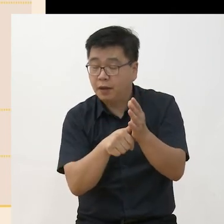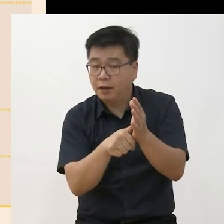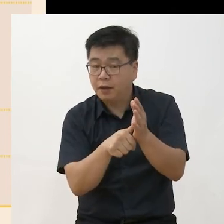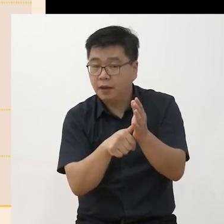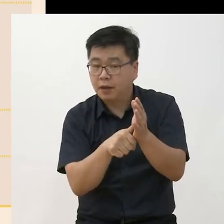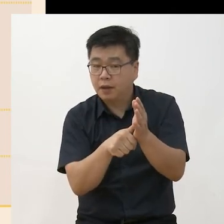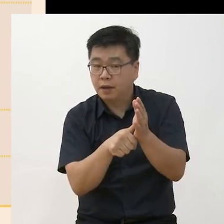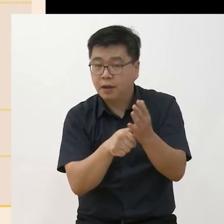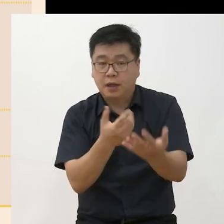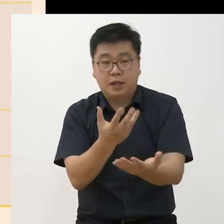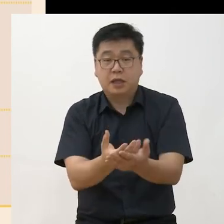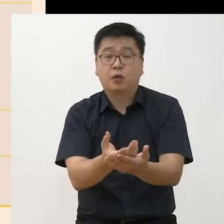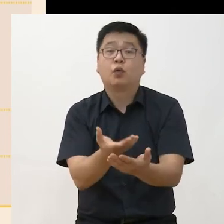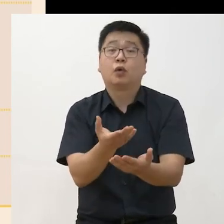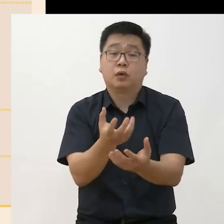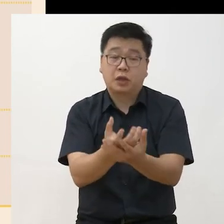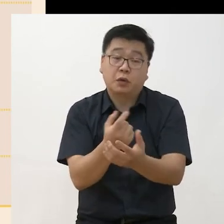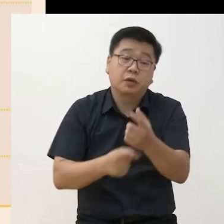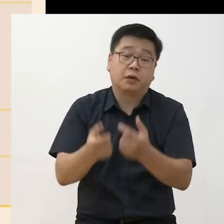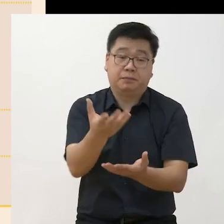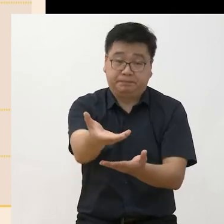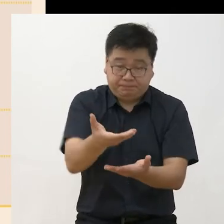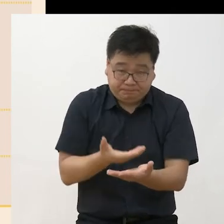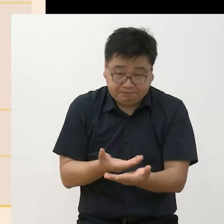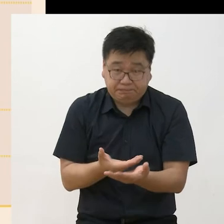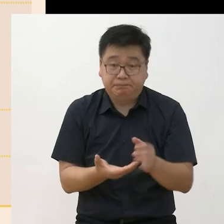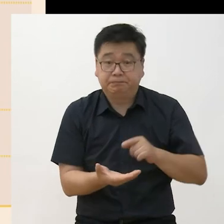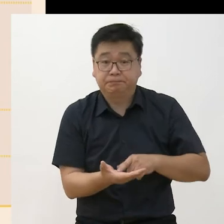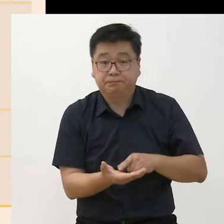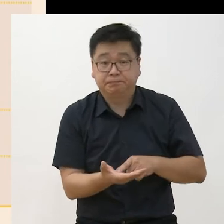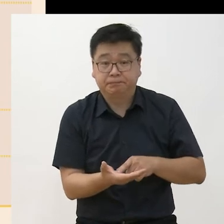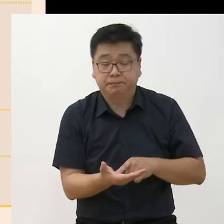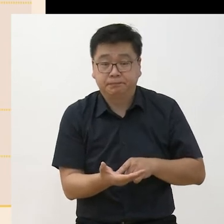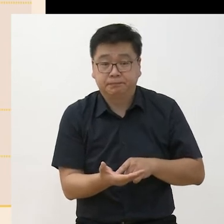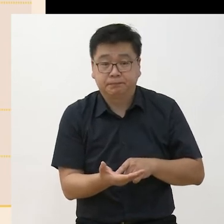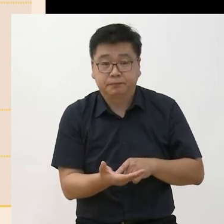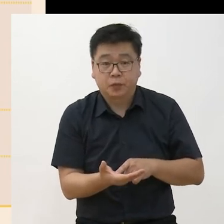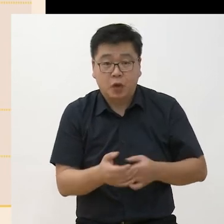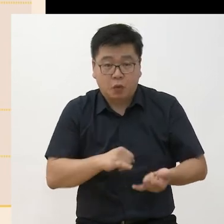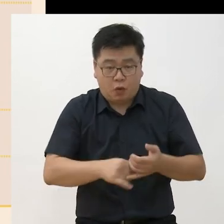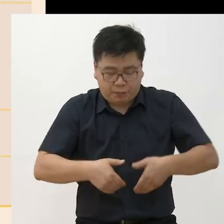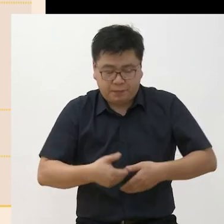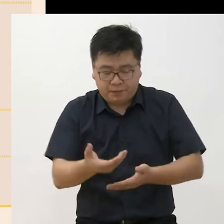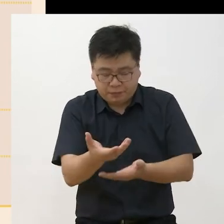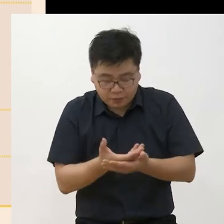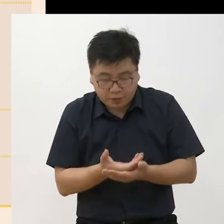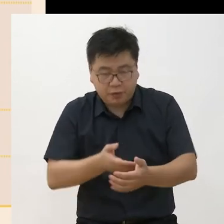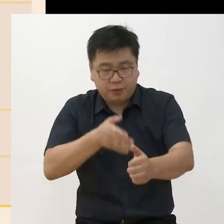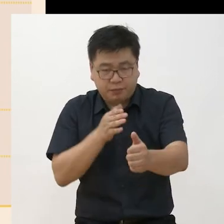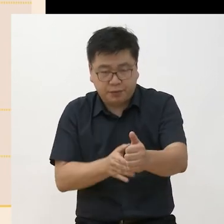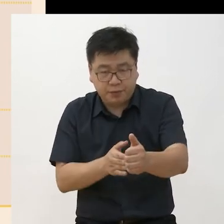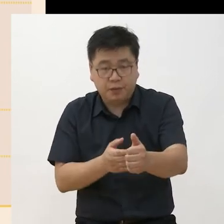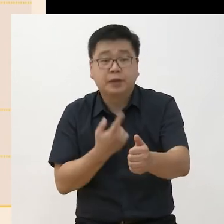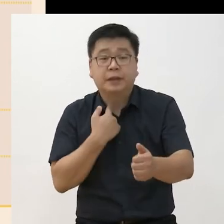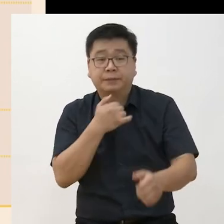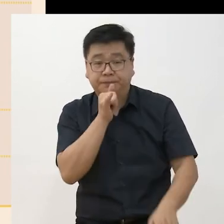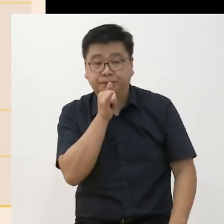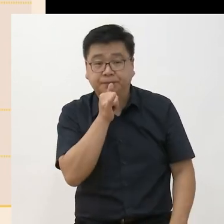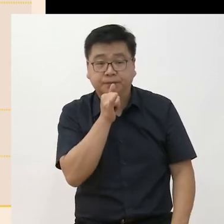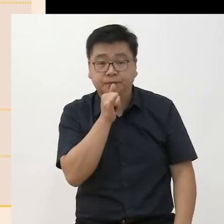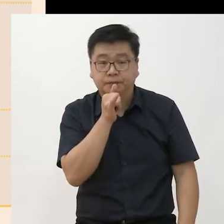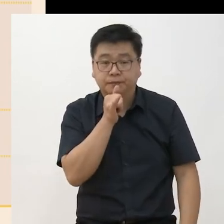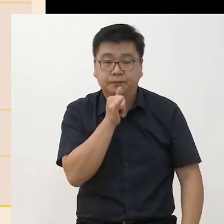이제 그 심사 자료를 요청을 해서 이제 그 필수 자료로 저희가 제출 받아서 이제 그